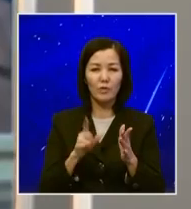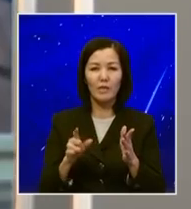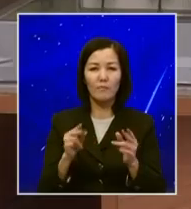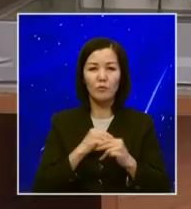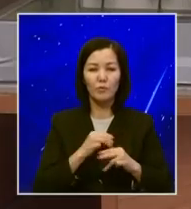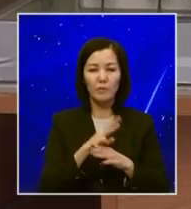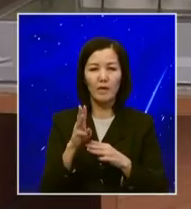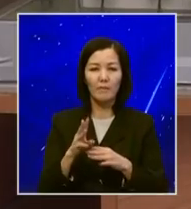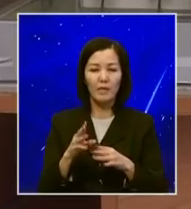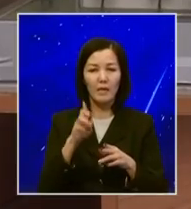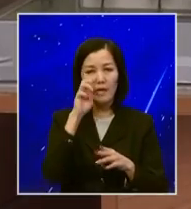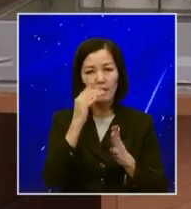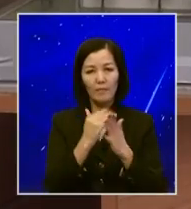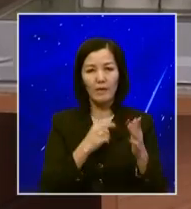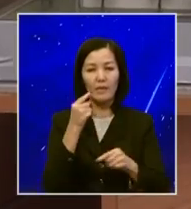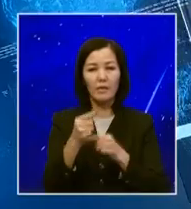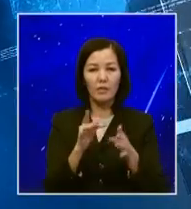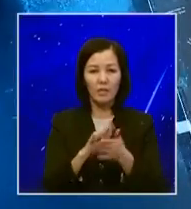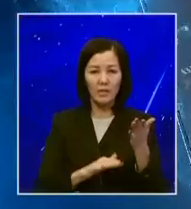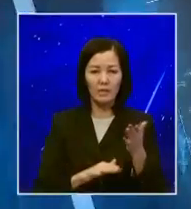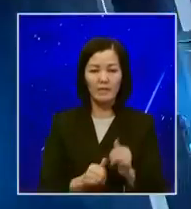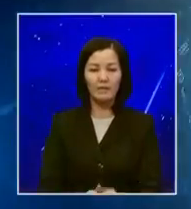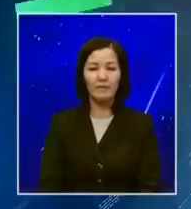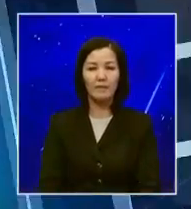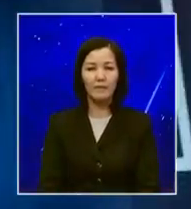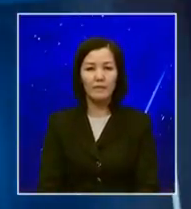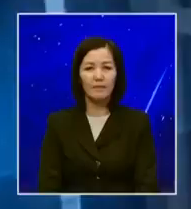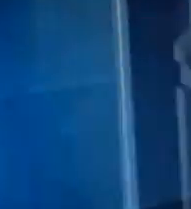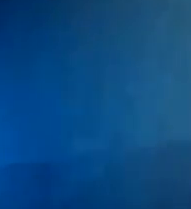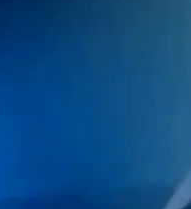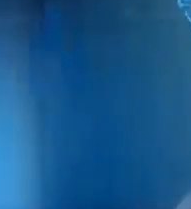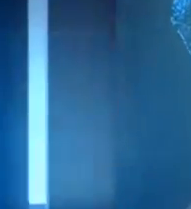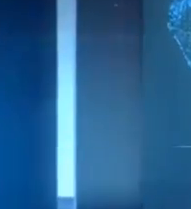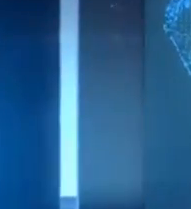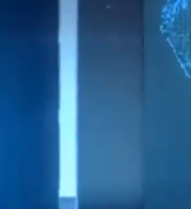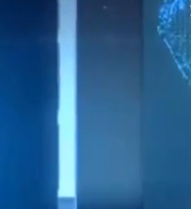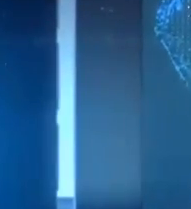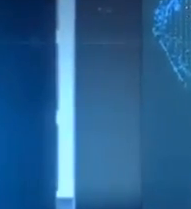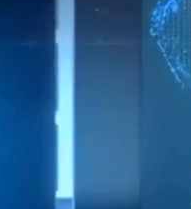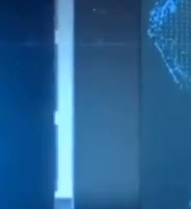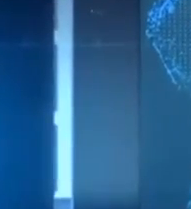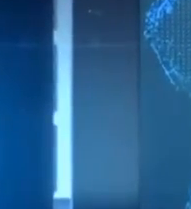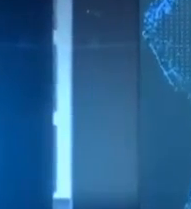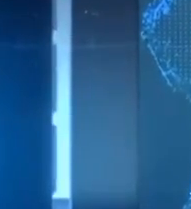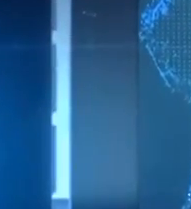Мемлекеттік бағдарламаны жүзеге асыру келесі жылда жалғасады. Рахат Рахымжанов, Анаур Амангелдинов, Қайрат Қастырғанов, Жетісу арнасы.